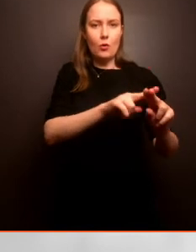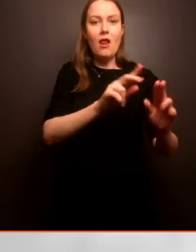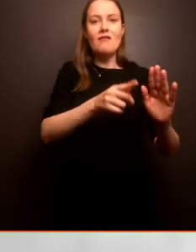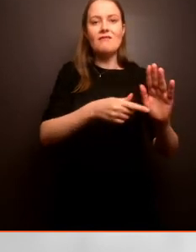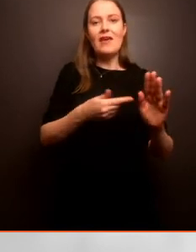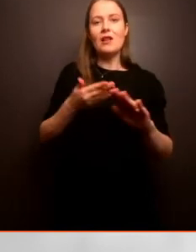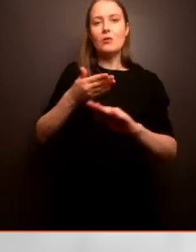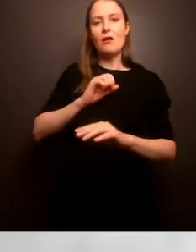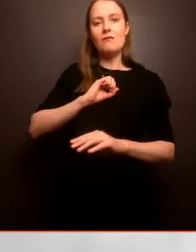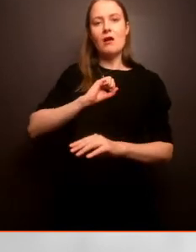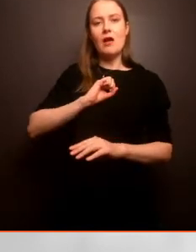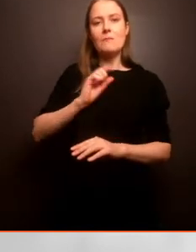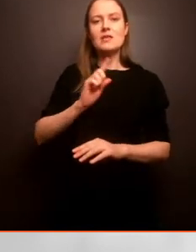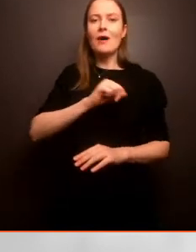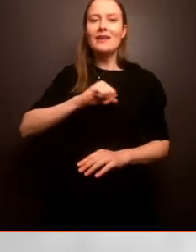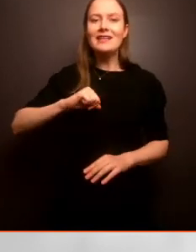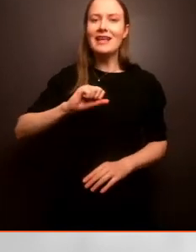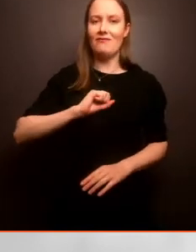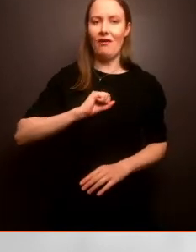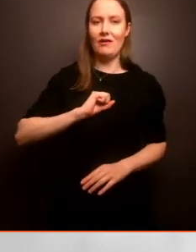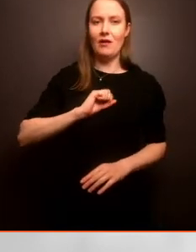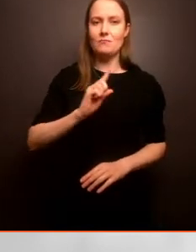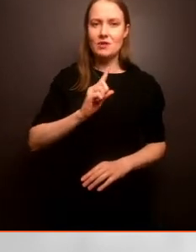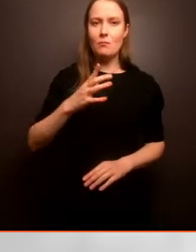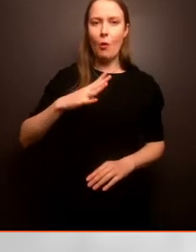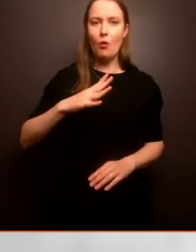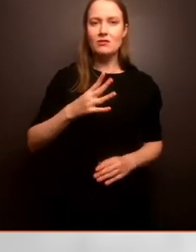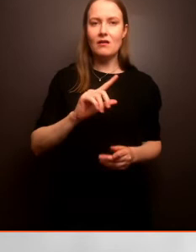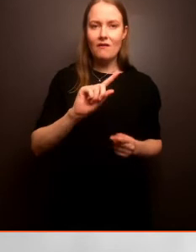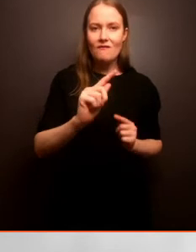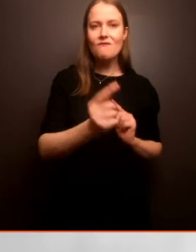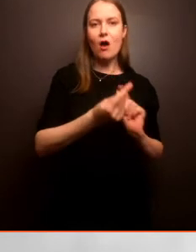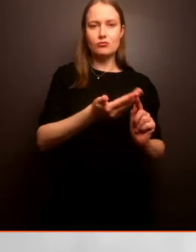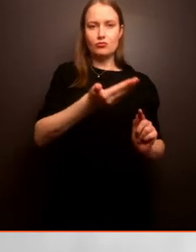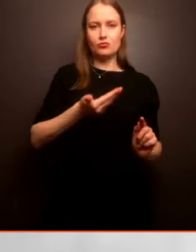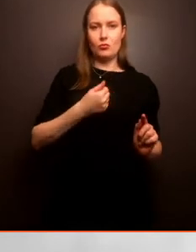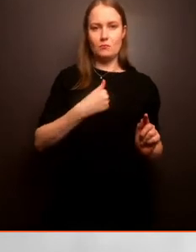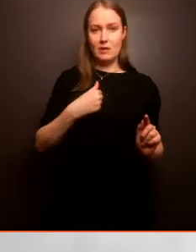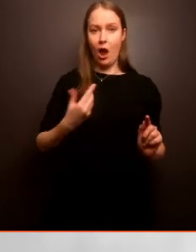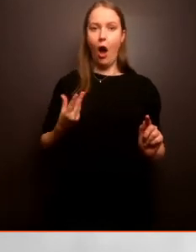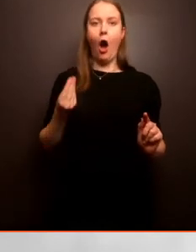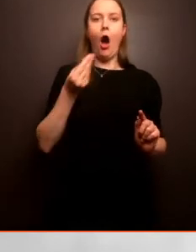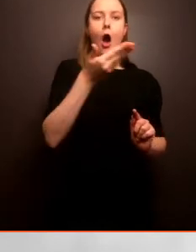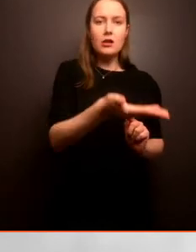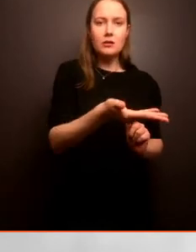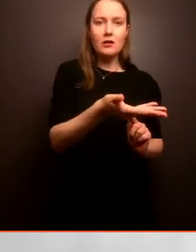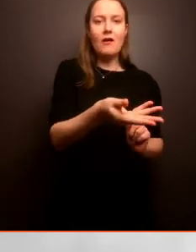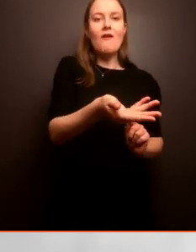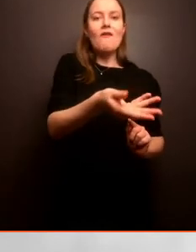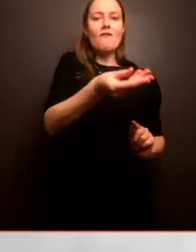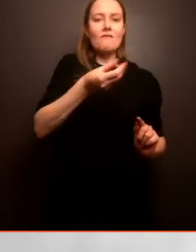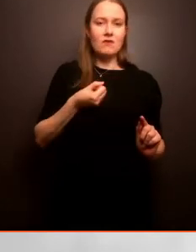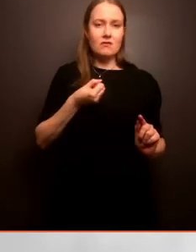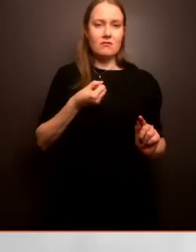otsin, mida ma ootan tööandjalt vastutasuks selle eest, mida ma annan. Ja see on